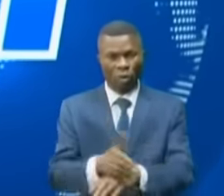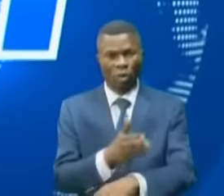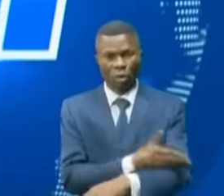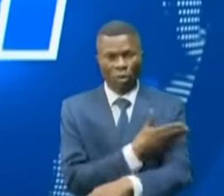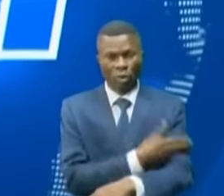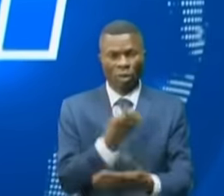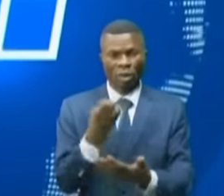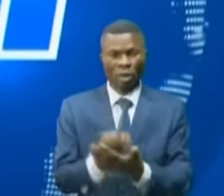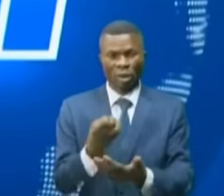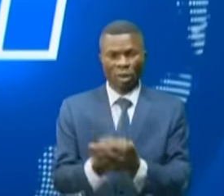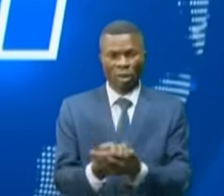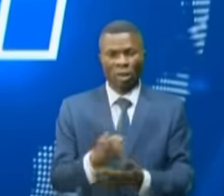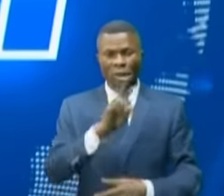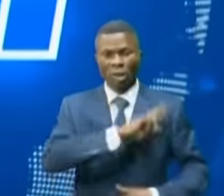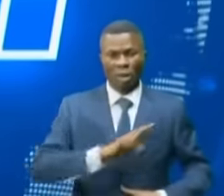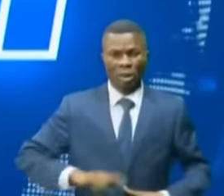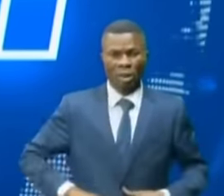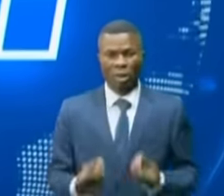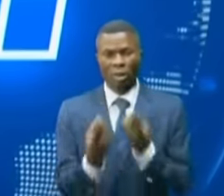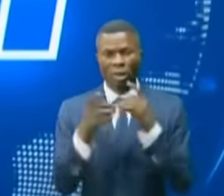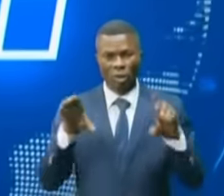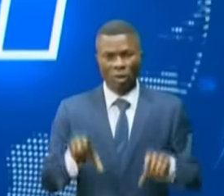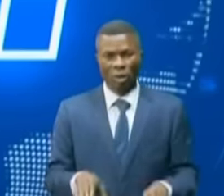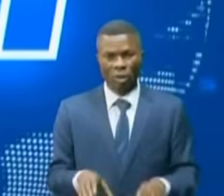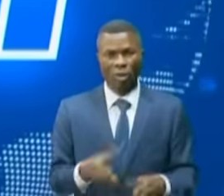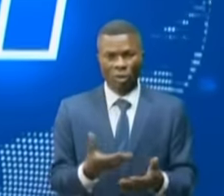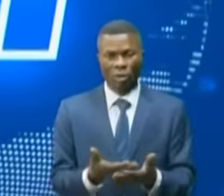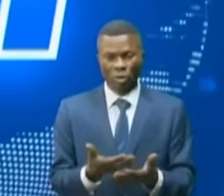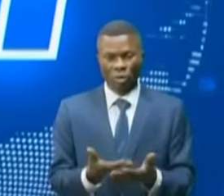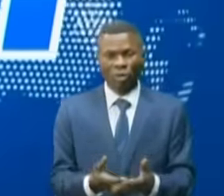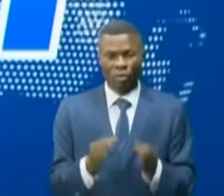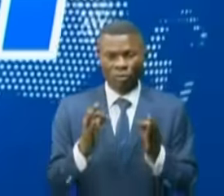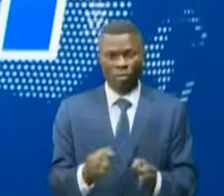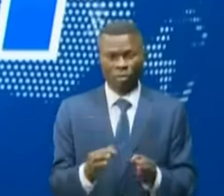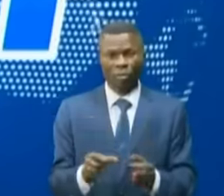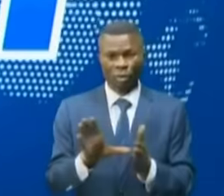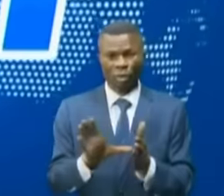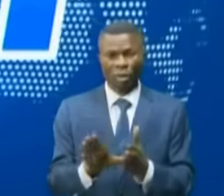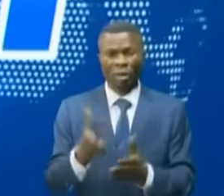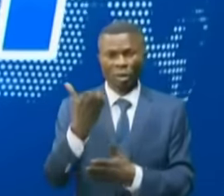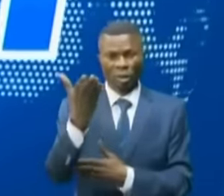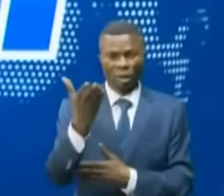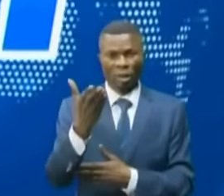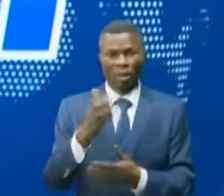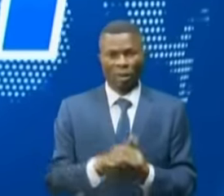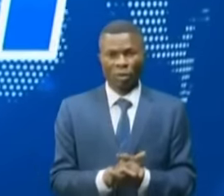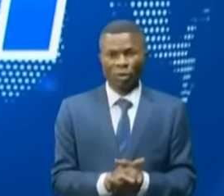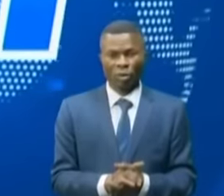croissance économique de la République démocratique du Congo, Anastasie Doumbou.